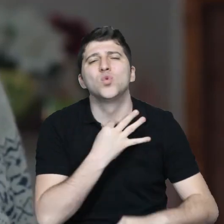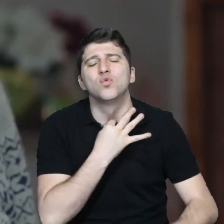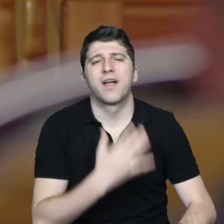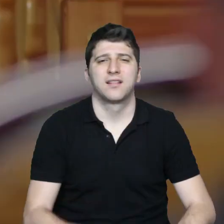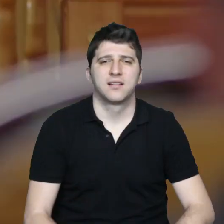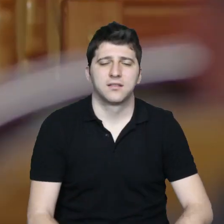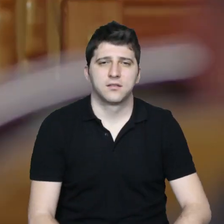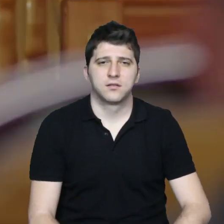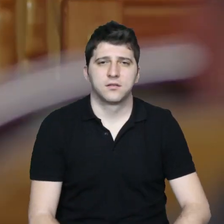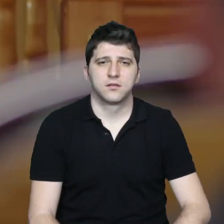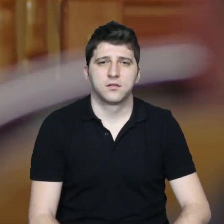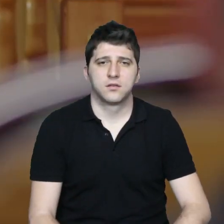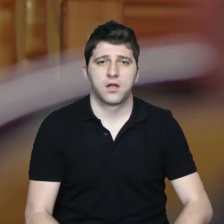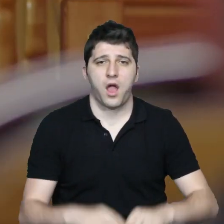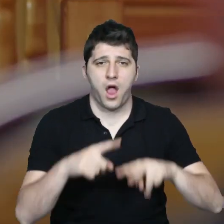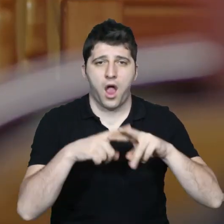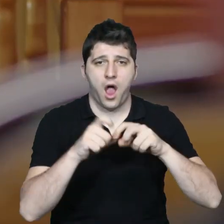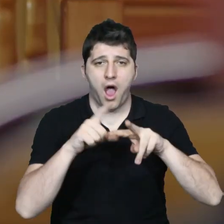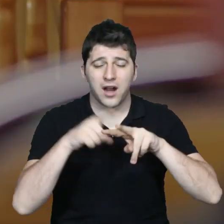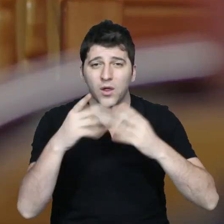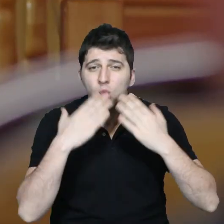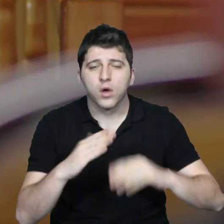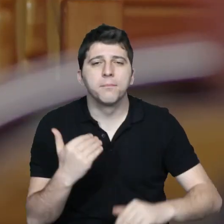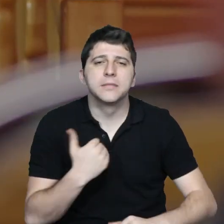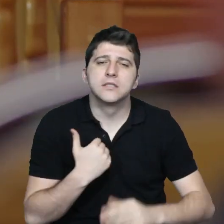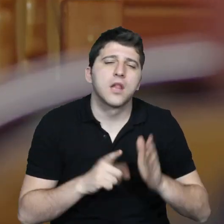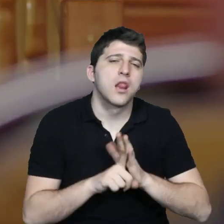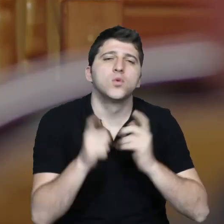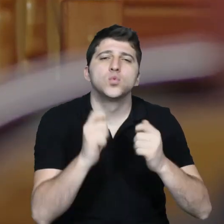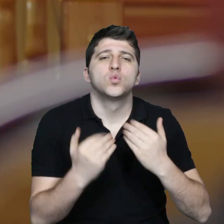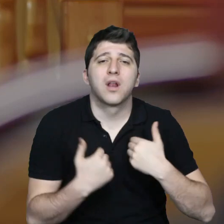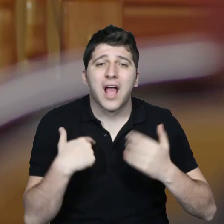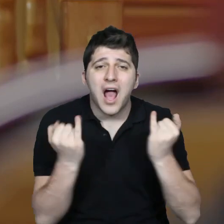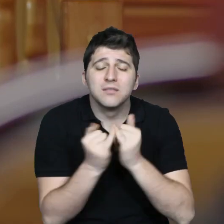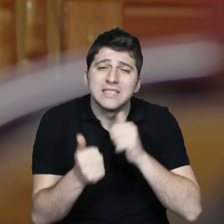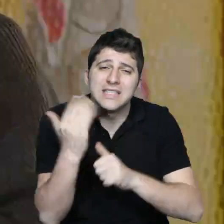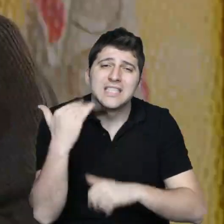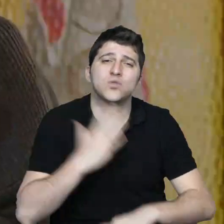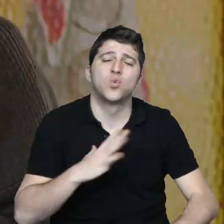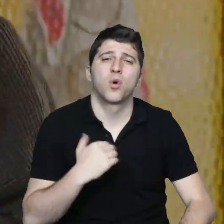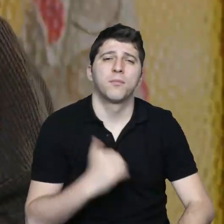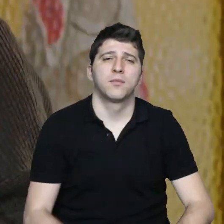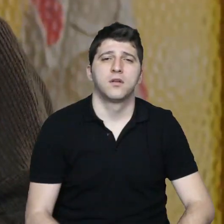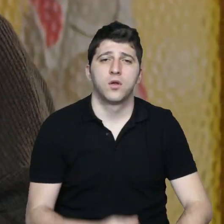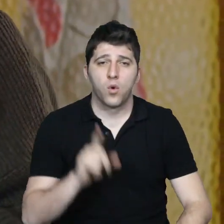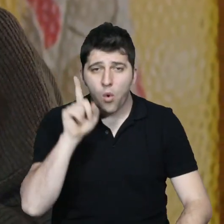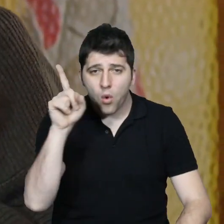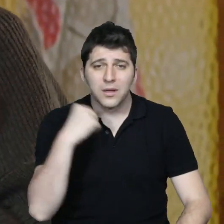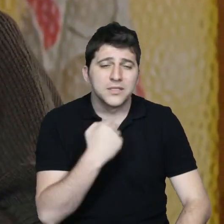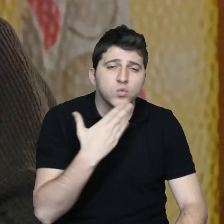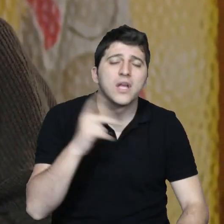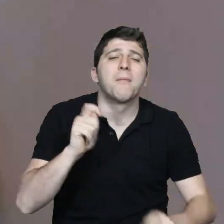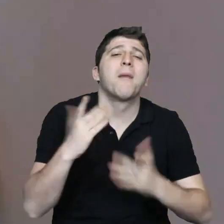olursun. Arda olmadan biz biz olamayız. Ben kardeşimi geri istiyorum. O da bizsiz yapamaz